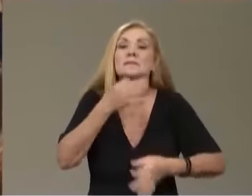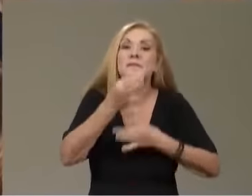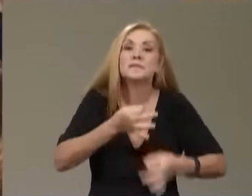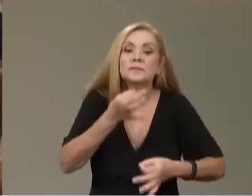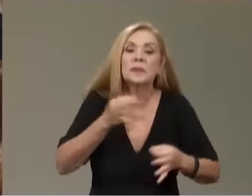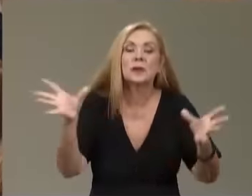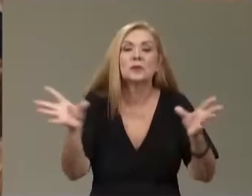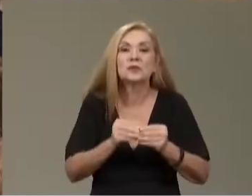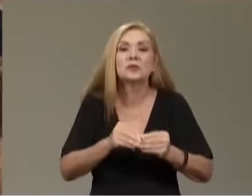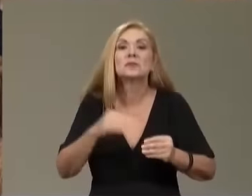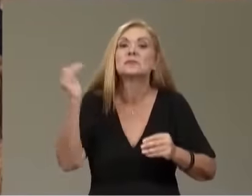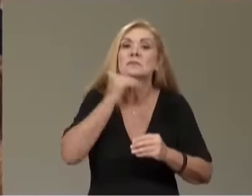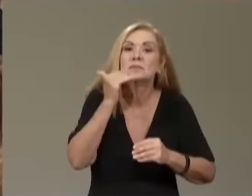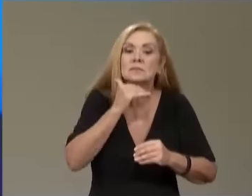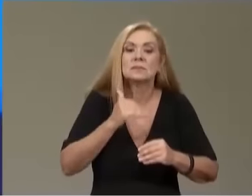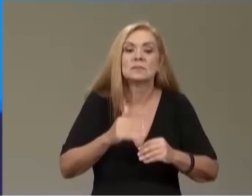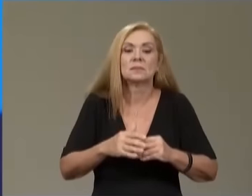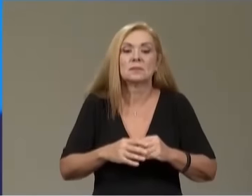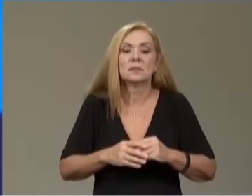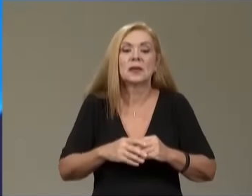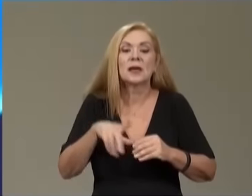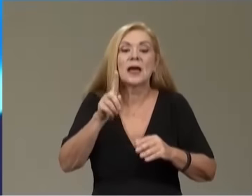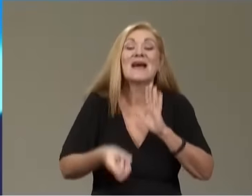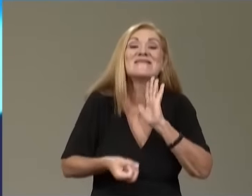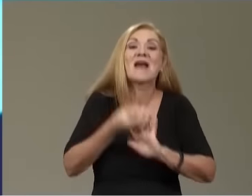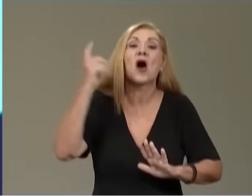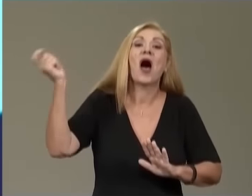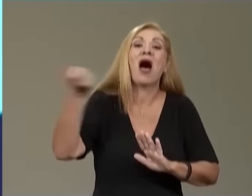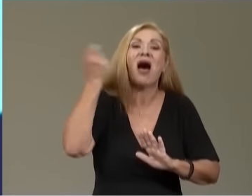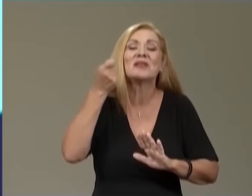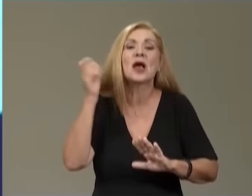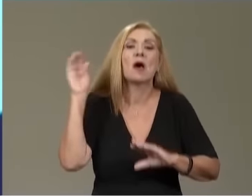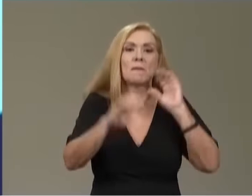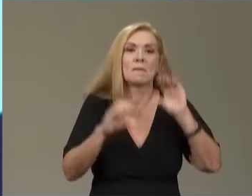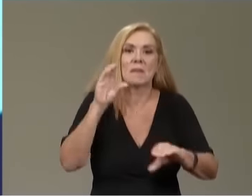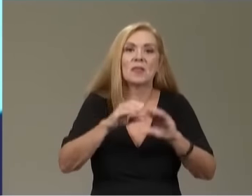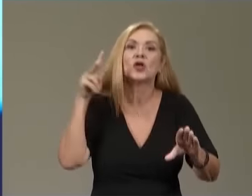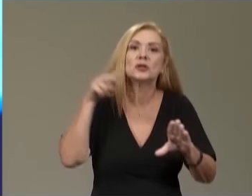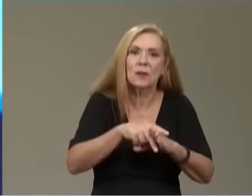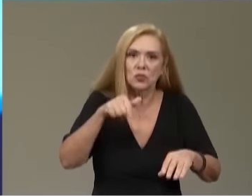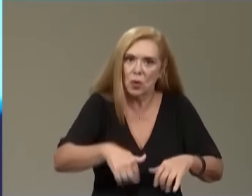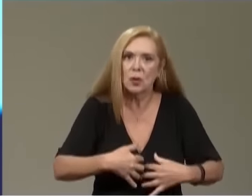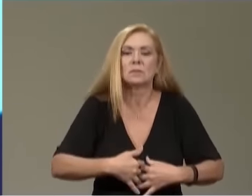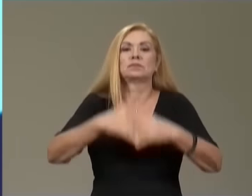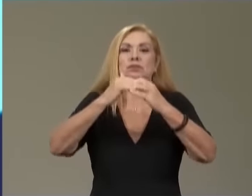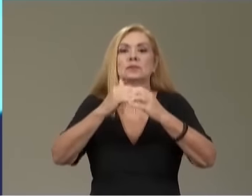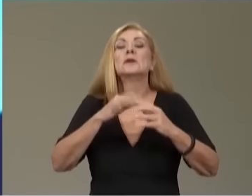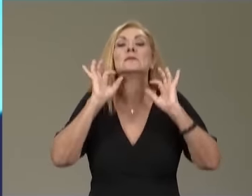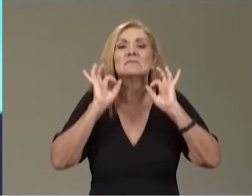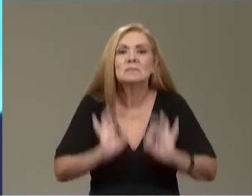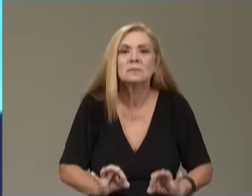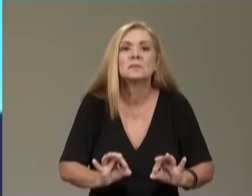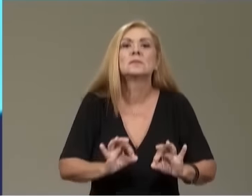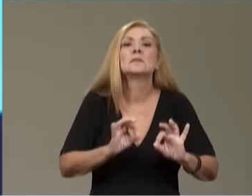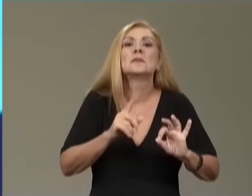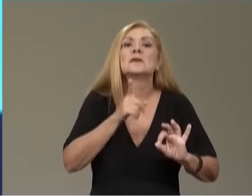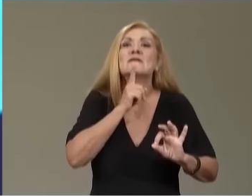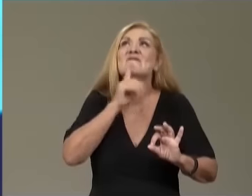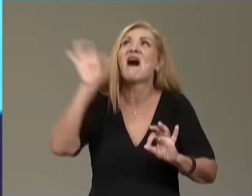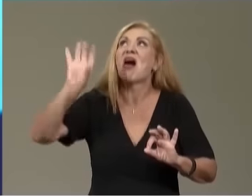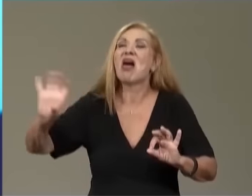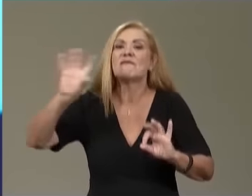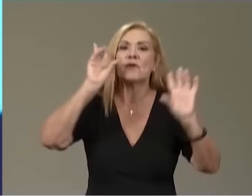στην άμεση ίδρυση ενός νέου εθνικού επενδυτικού ταμείου στα πρότυπα ανάλογων φορέων της